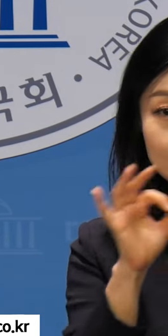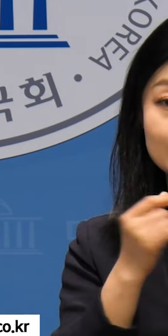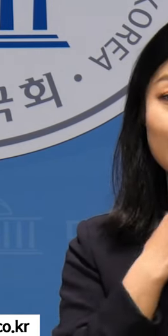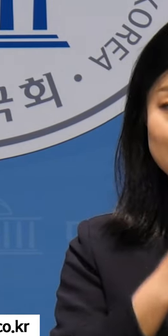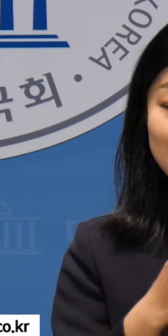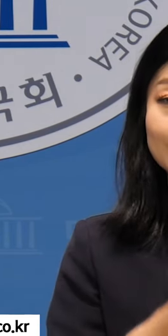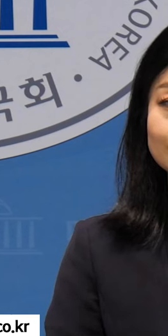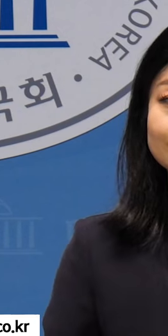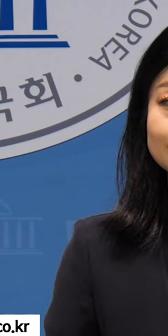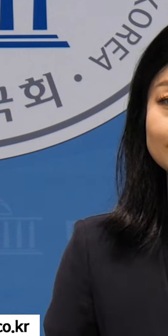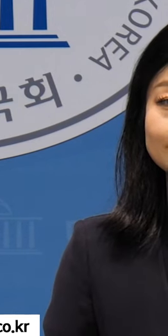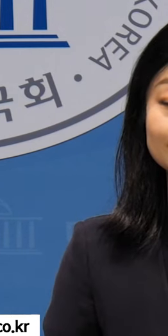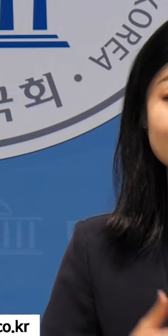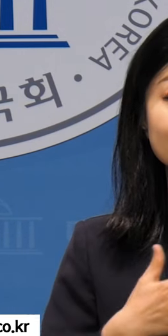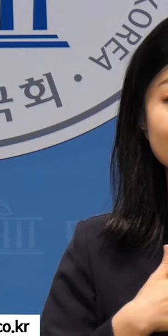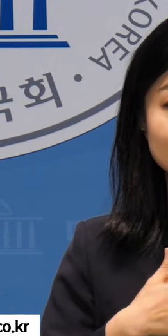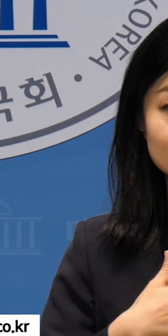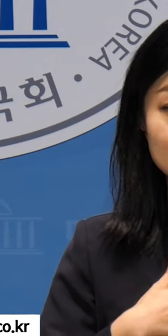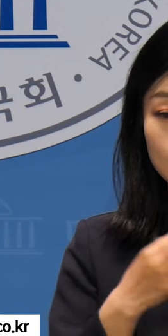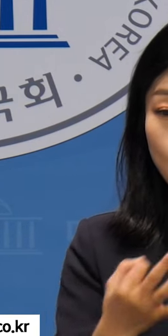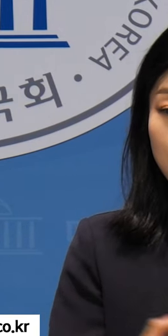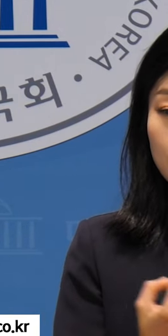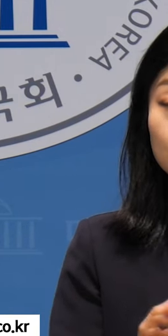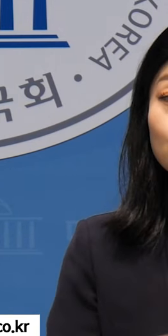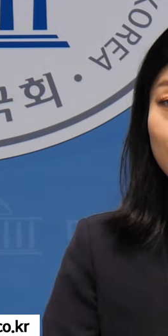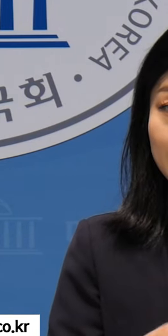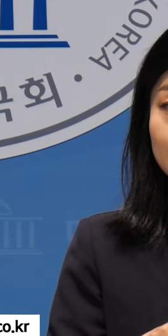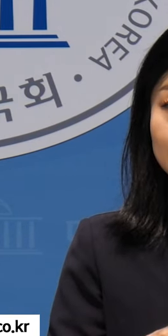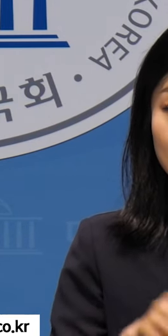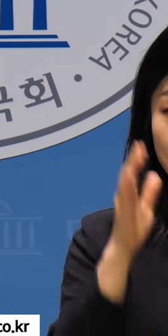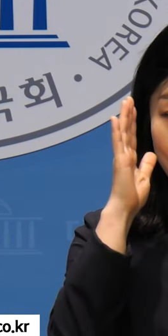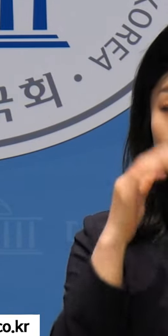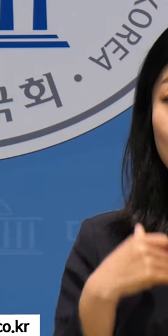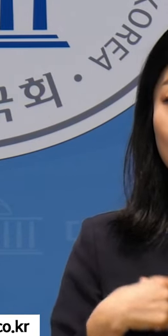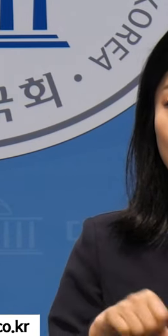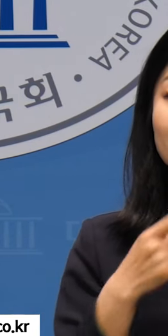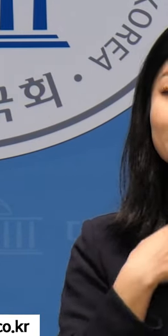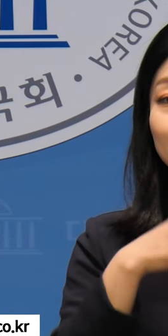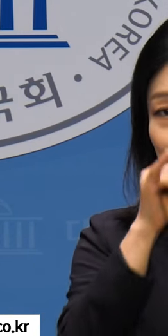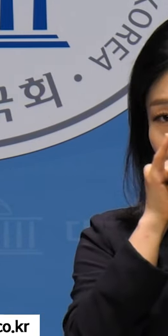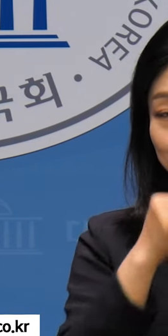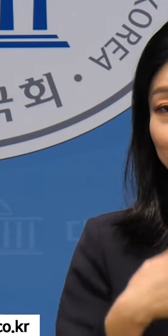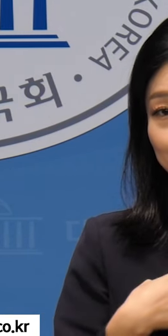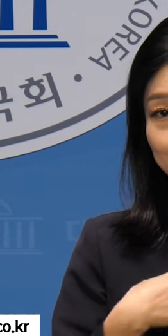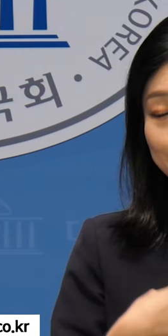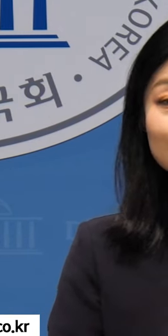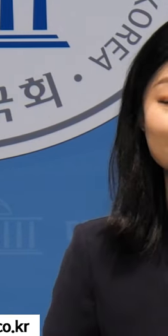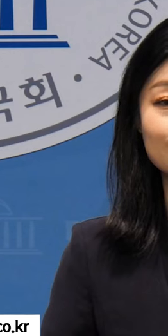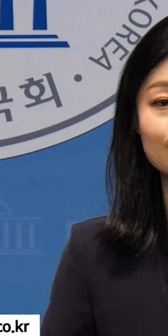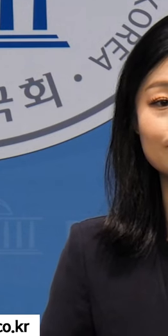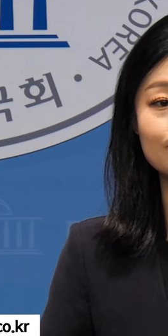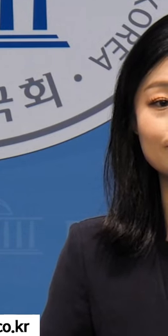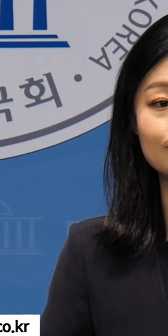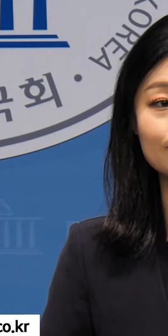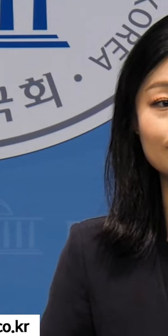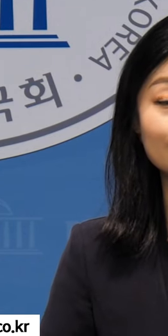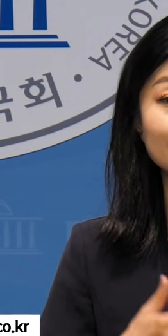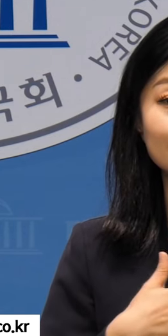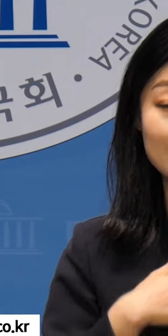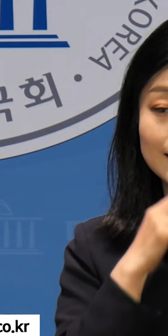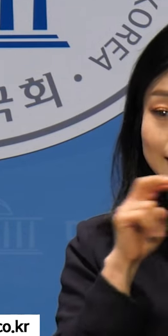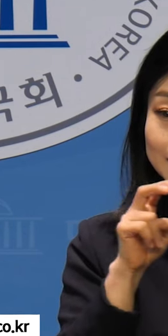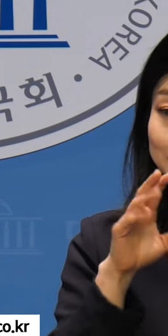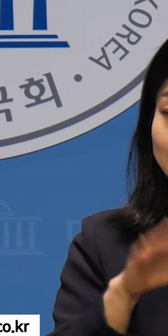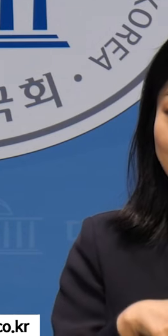찾으려 합니다. 저 또한 돈을 벌기 위해 학업을 포기했던 시절이 있었습니다. 저